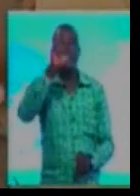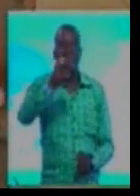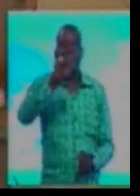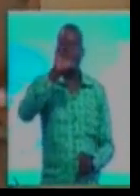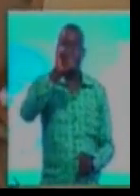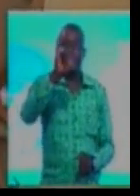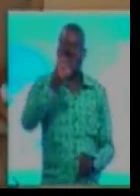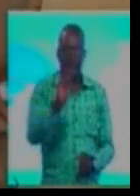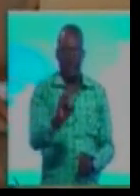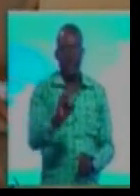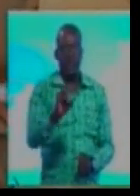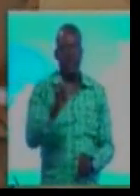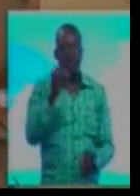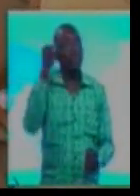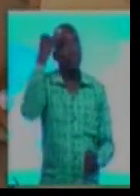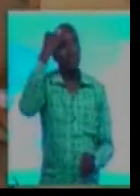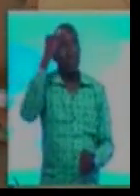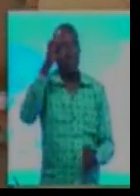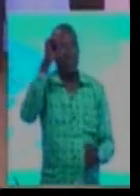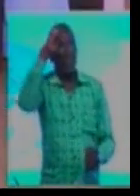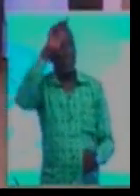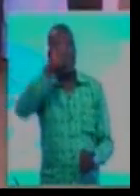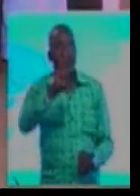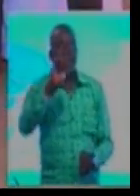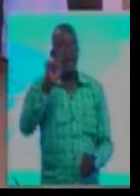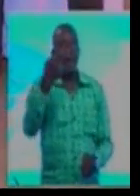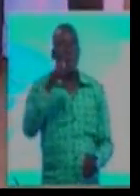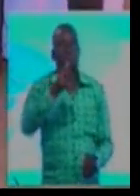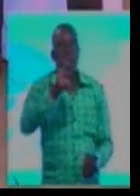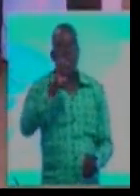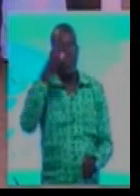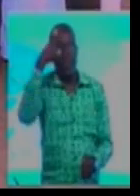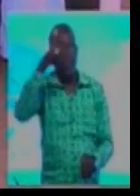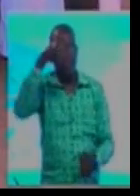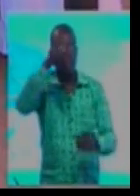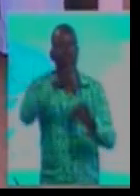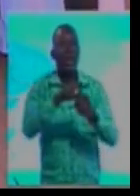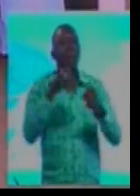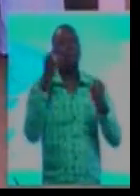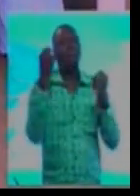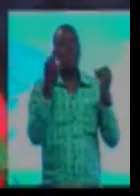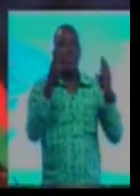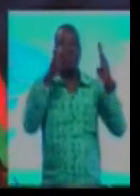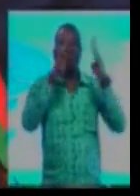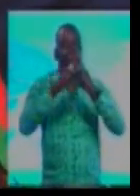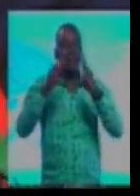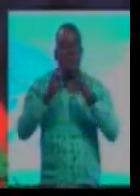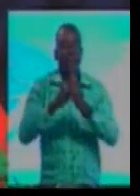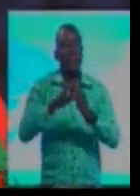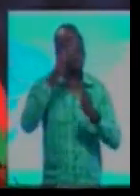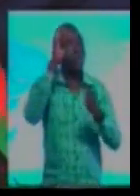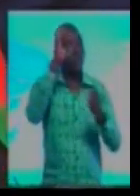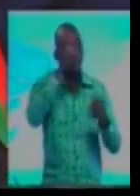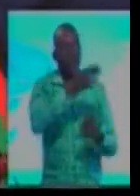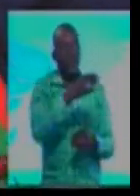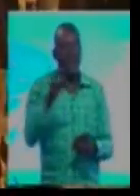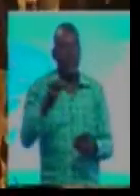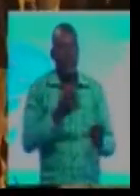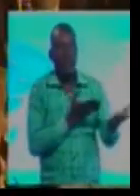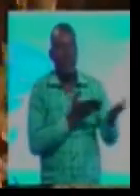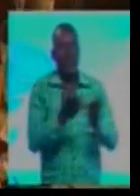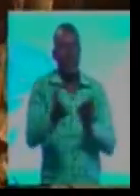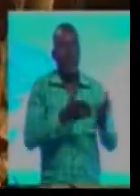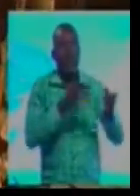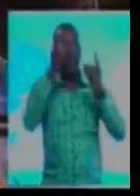bref, l'inspecteur de douane Bamogo aura roulé sa bosse dans plusieurs villes et campagnes du Burkina au service de